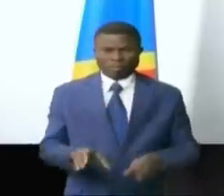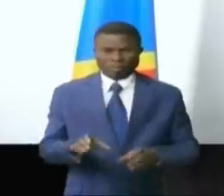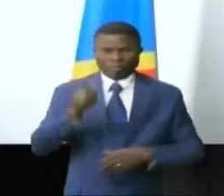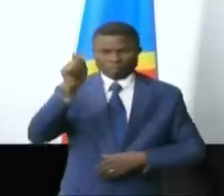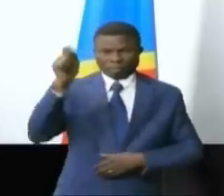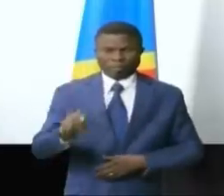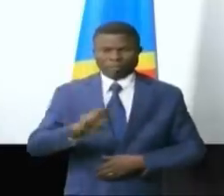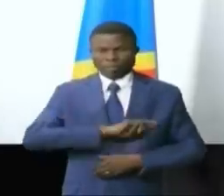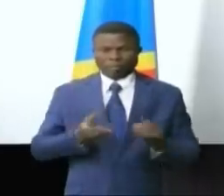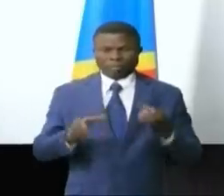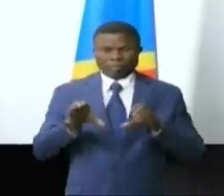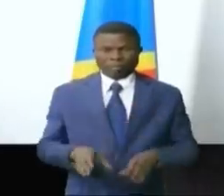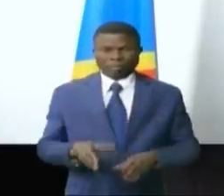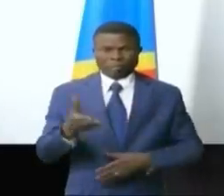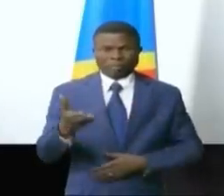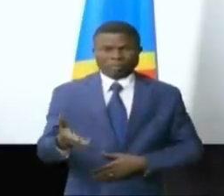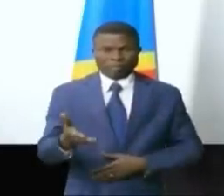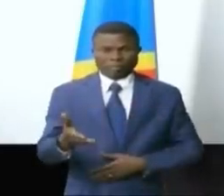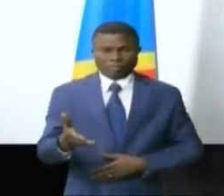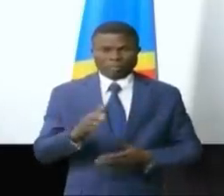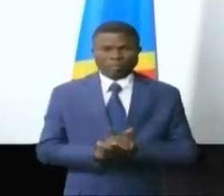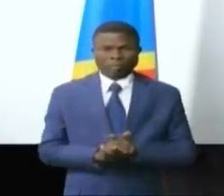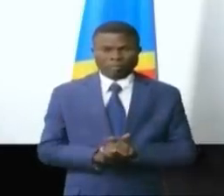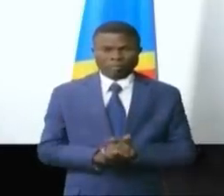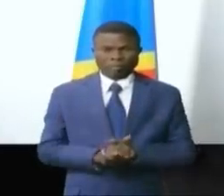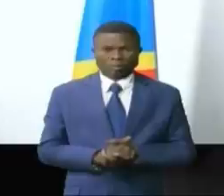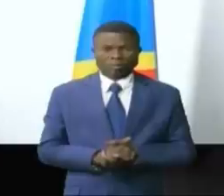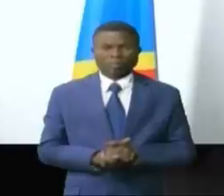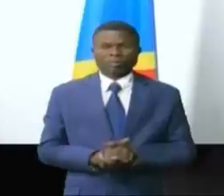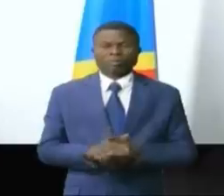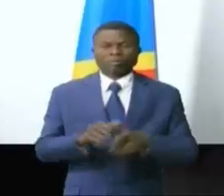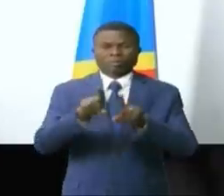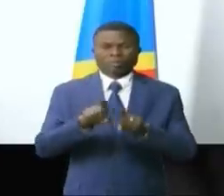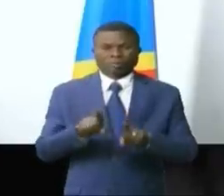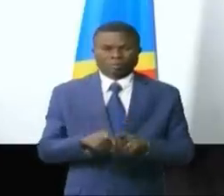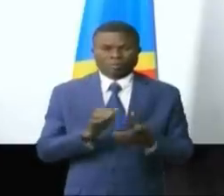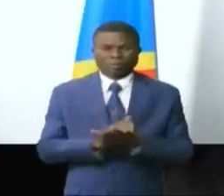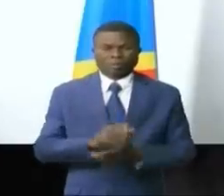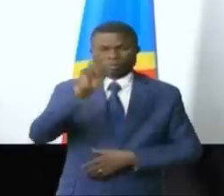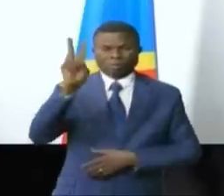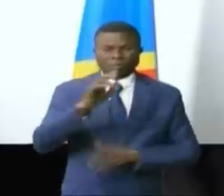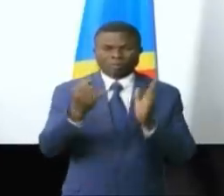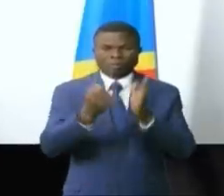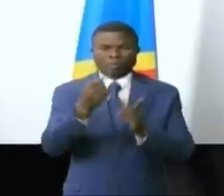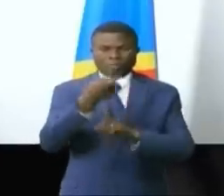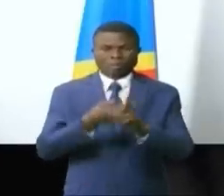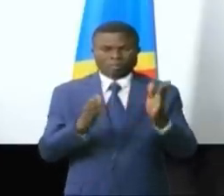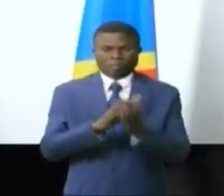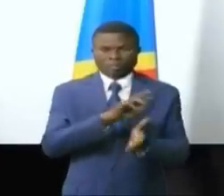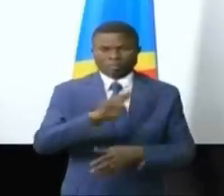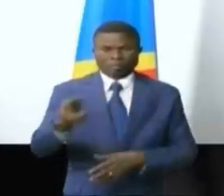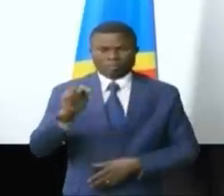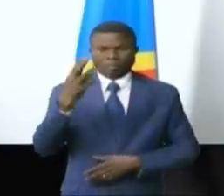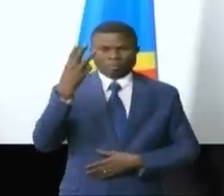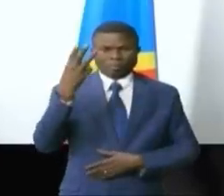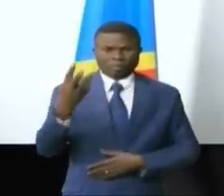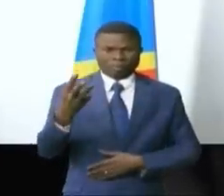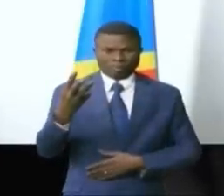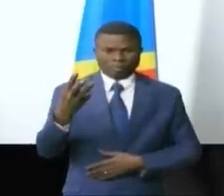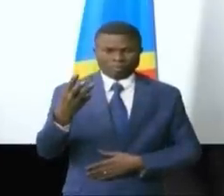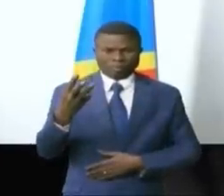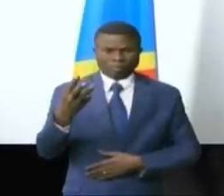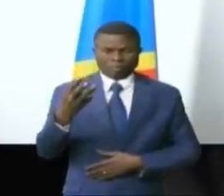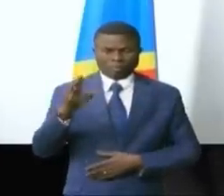forces armées de la République démocratique du Congo de Kibumba, ce vendredi 6 octobre 2023,